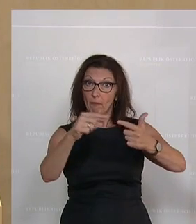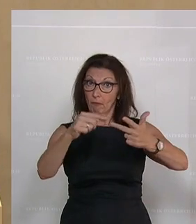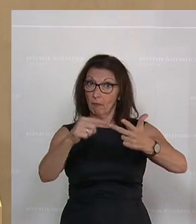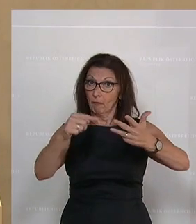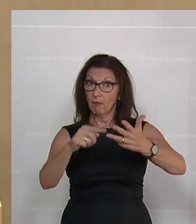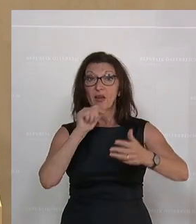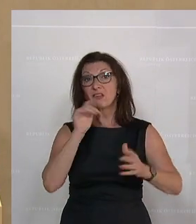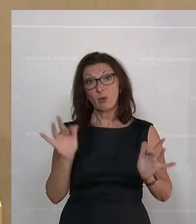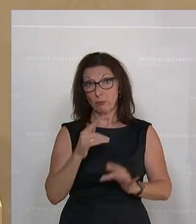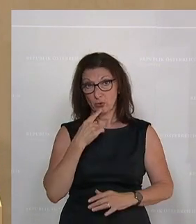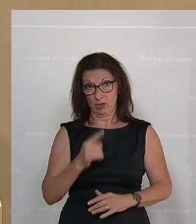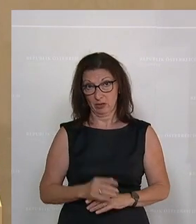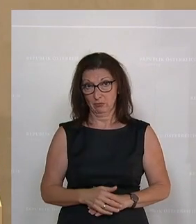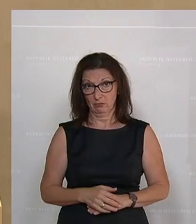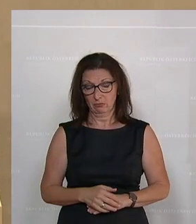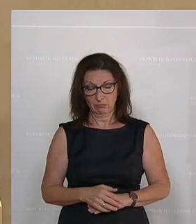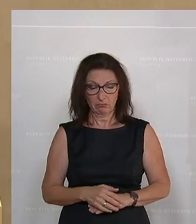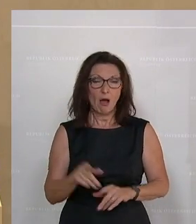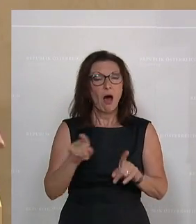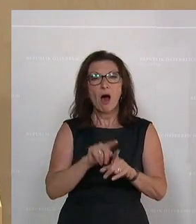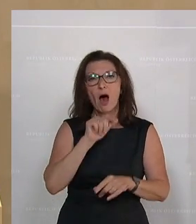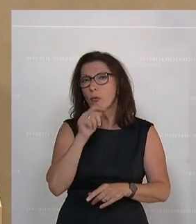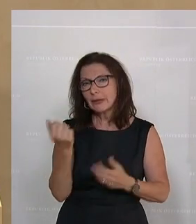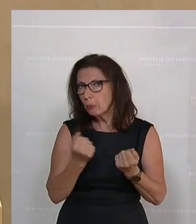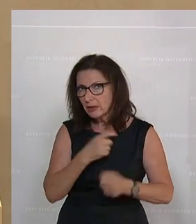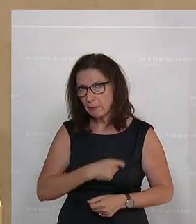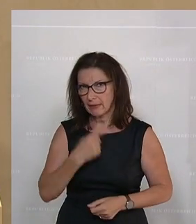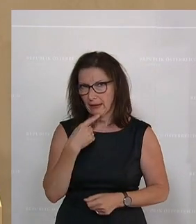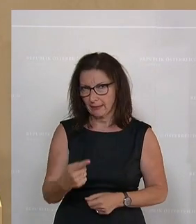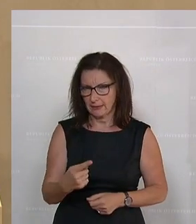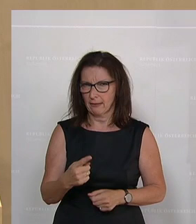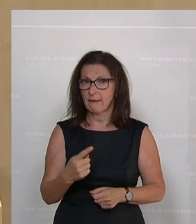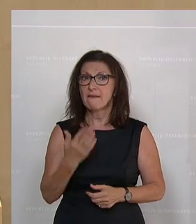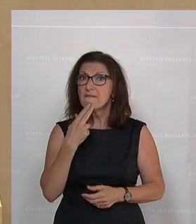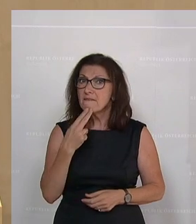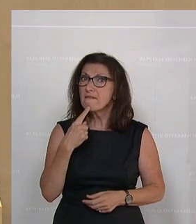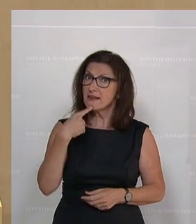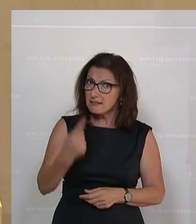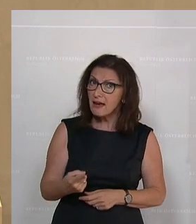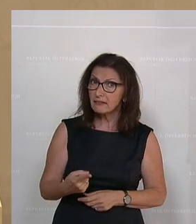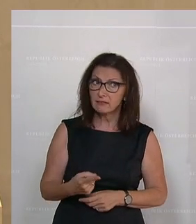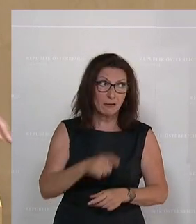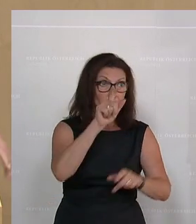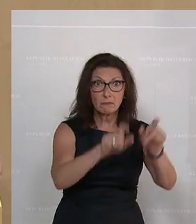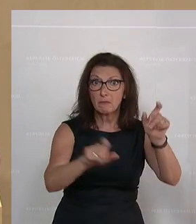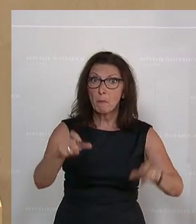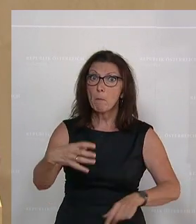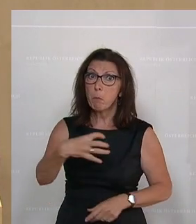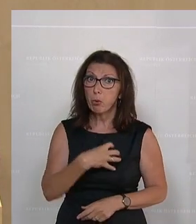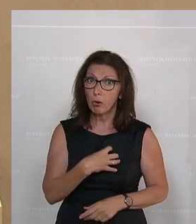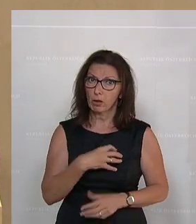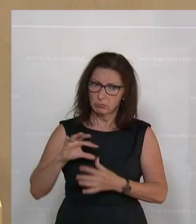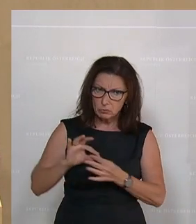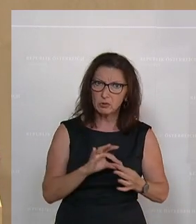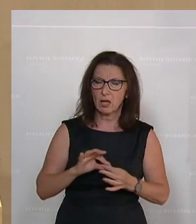opposition nicht von politischen parteien das hinaus sorgen von bürgerinnen und bürgern zum regierungspaket von einer